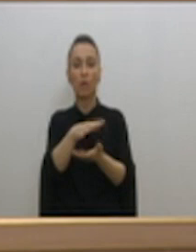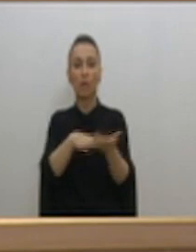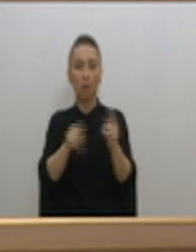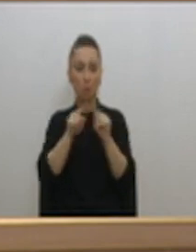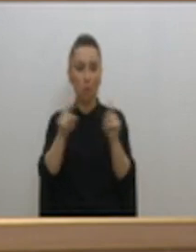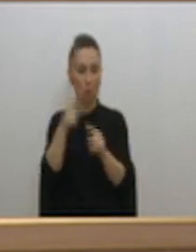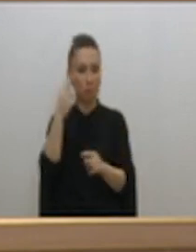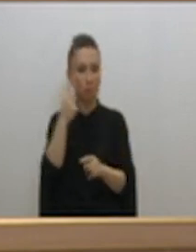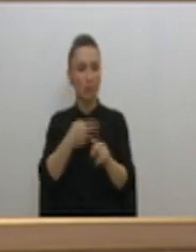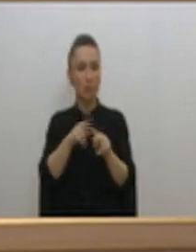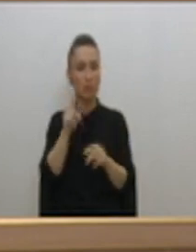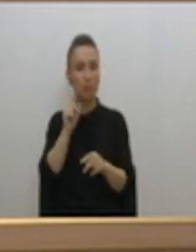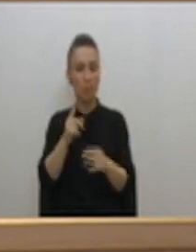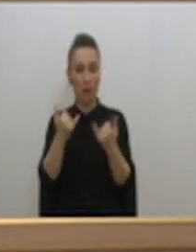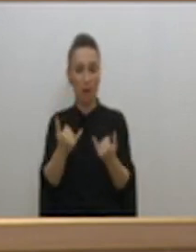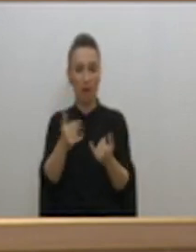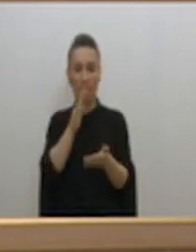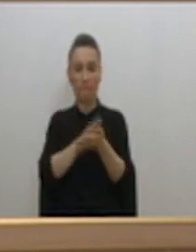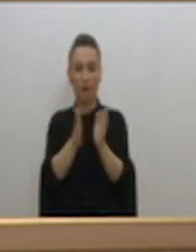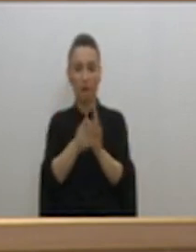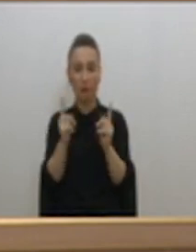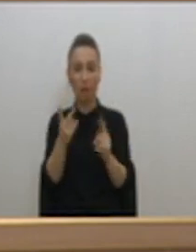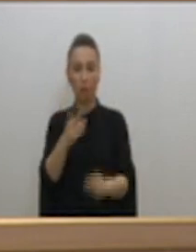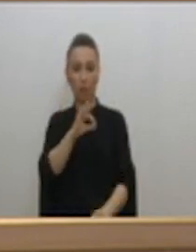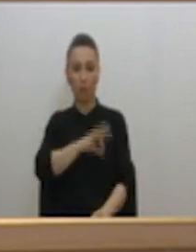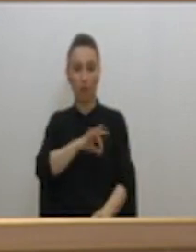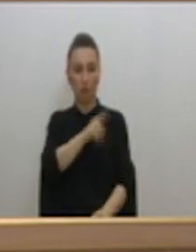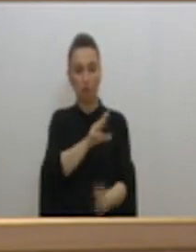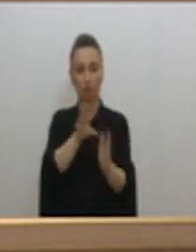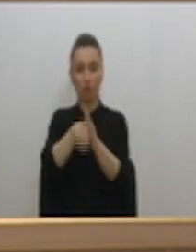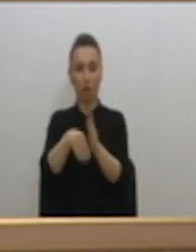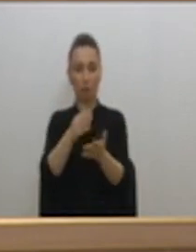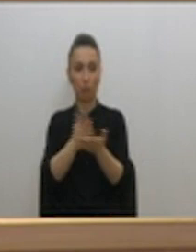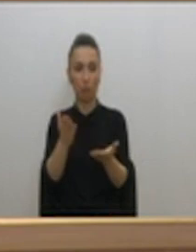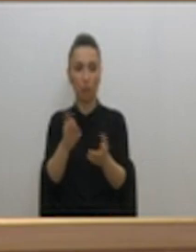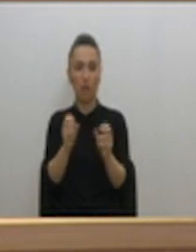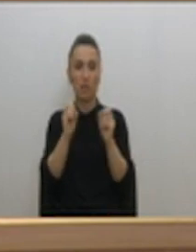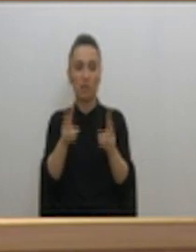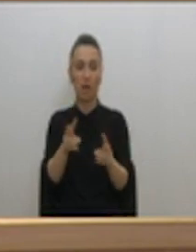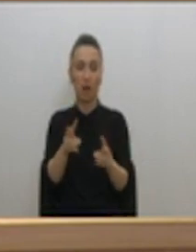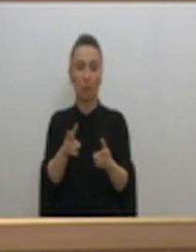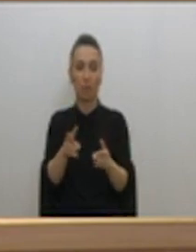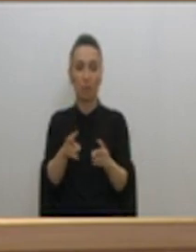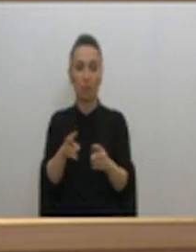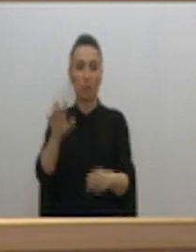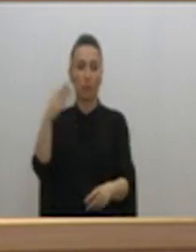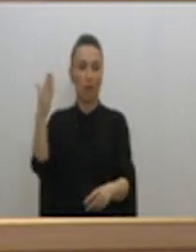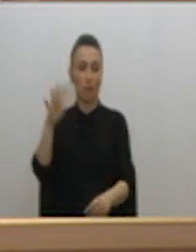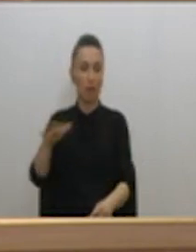პროპაგანდას ნაცვლად ამისა, რომ ეხლა ეს ვადა გამოვიყენოთ? თქვენ ჩართული ხართ საფრთხეები თურმე მოდის